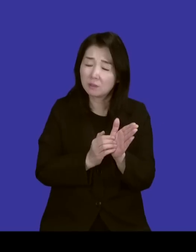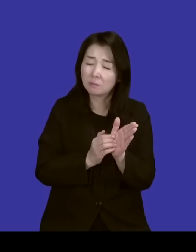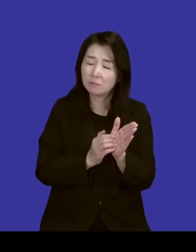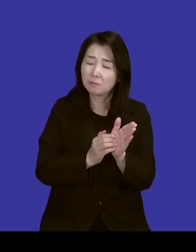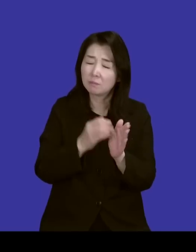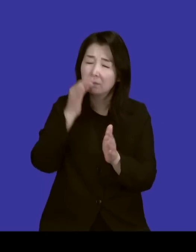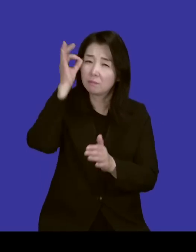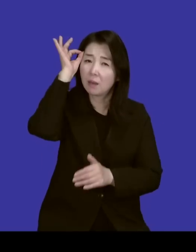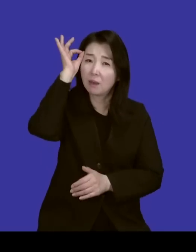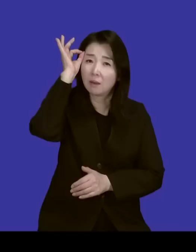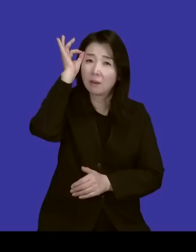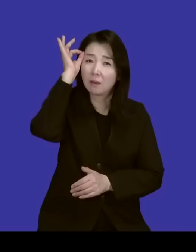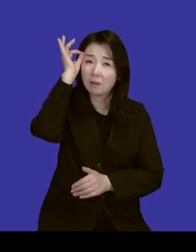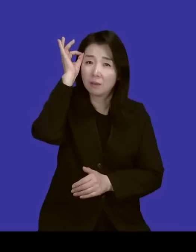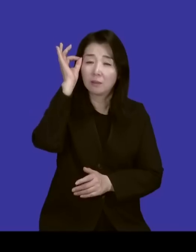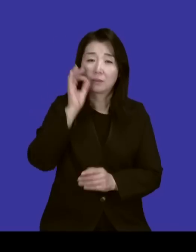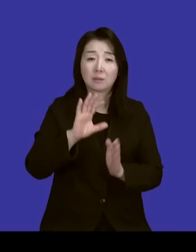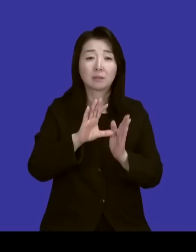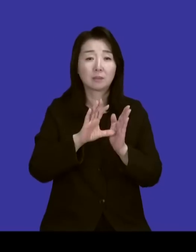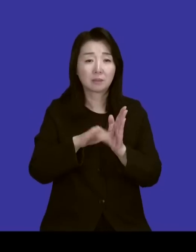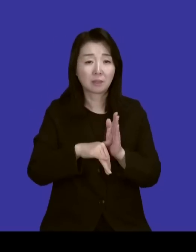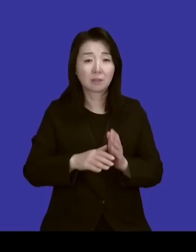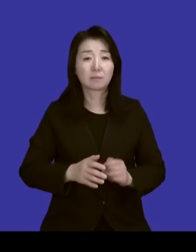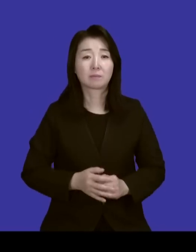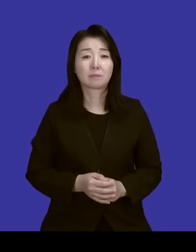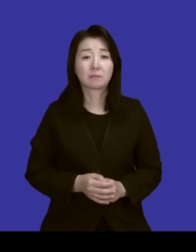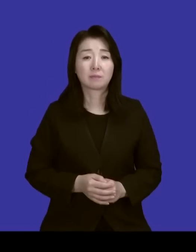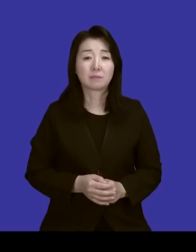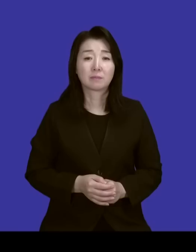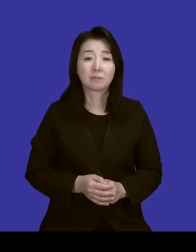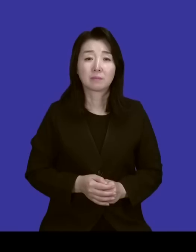거예요. 그래서 몇 번 이렇게